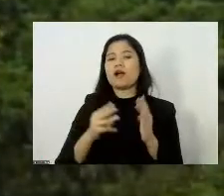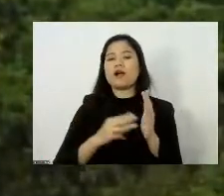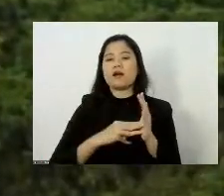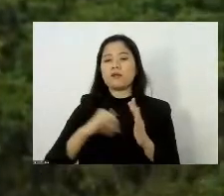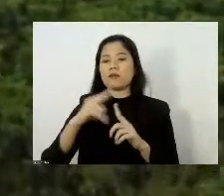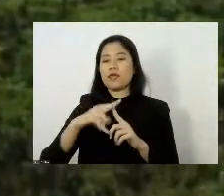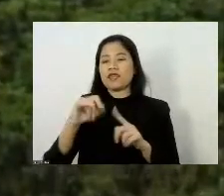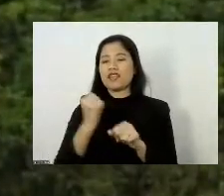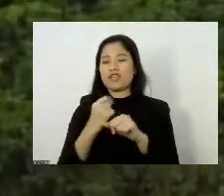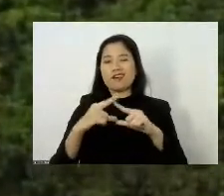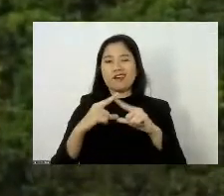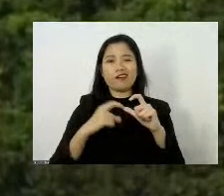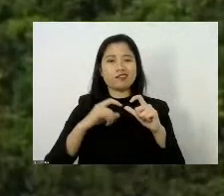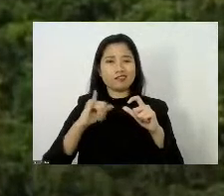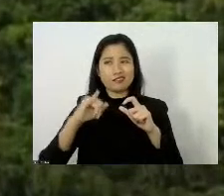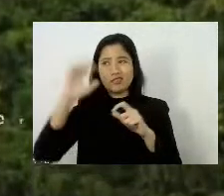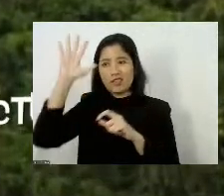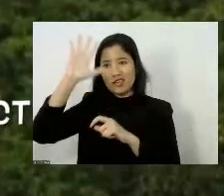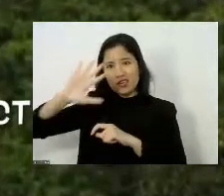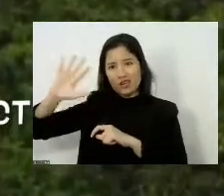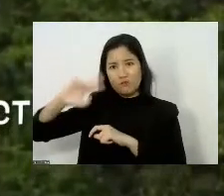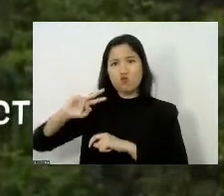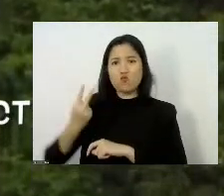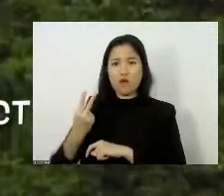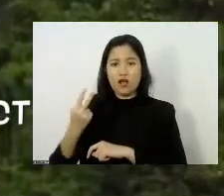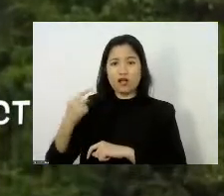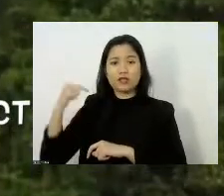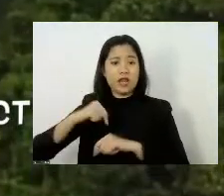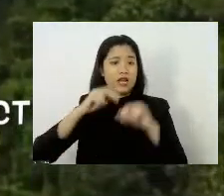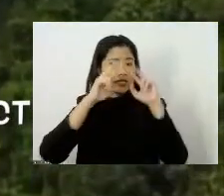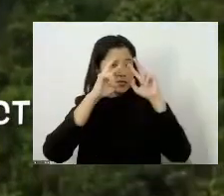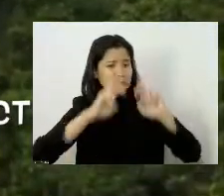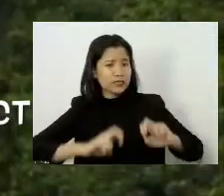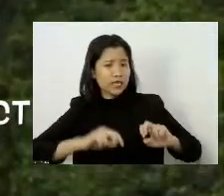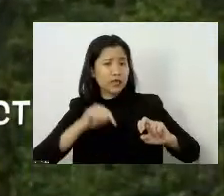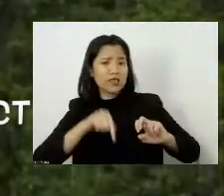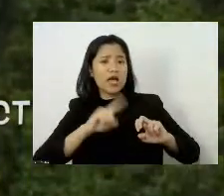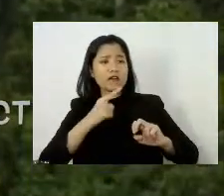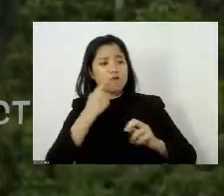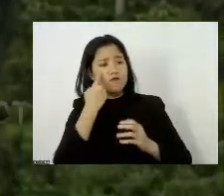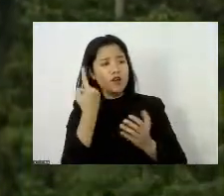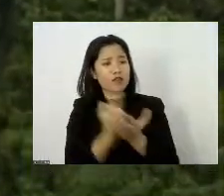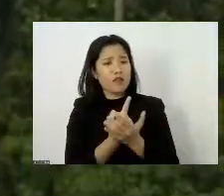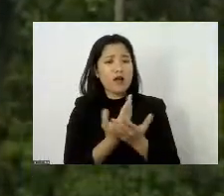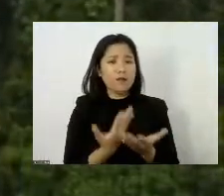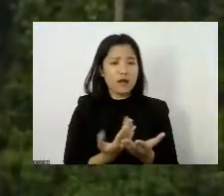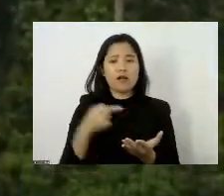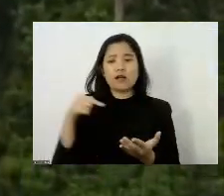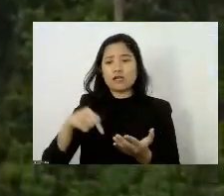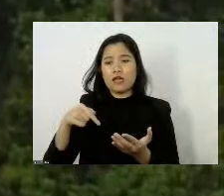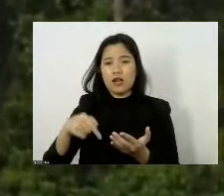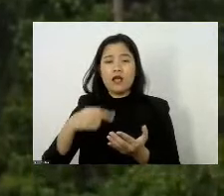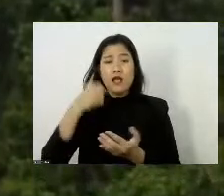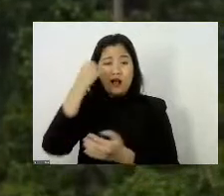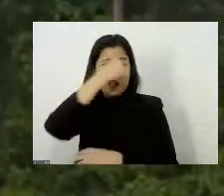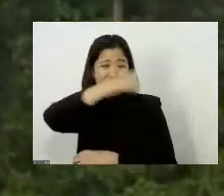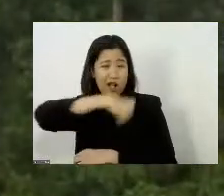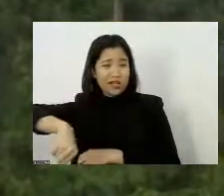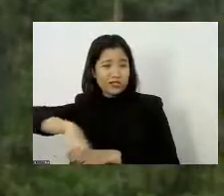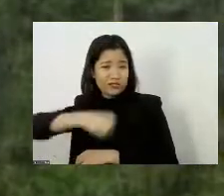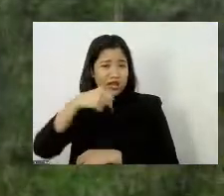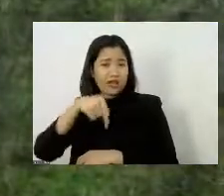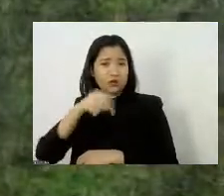iklim sebuah riset baru-baru ini menemukan fakta bahwa keberadaan gajah dalam sebuah